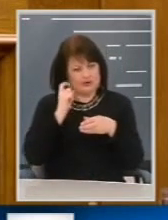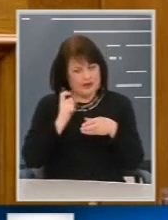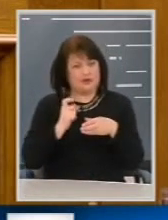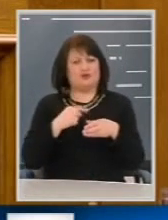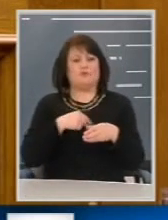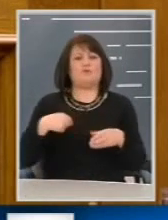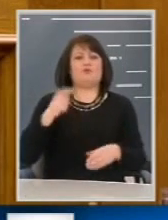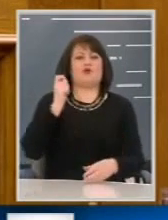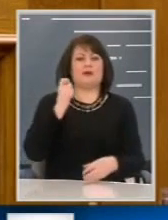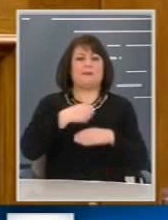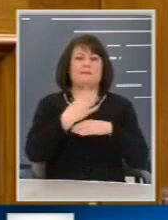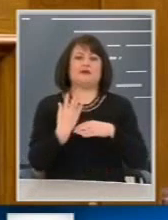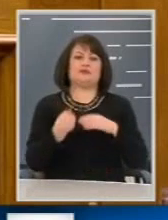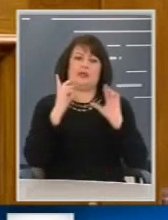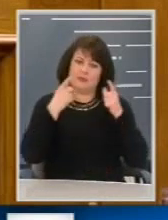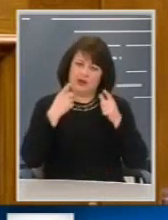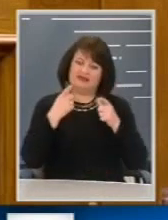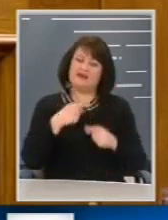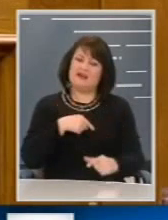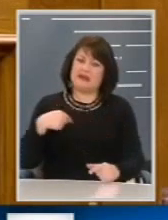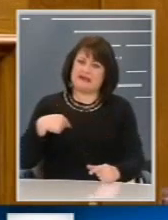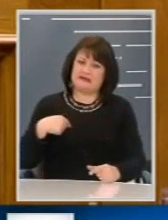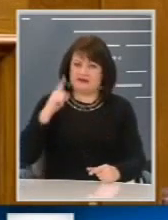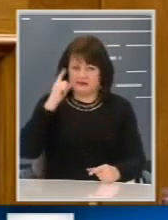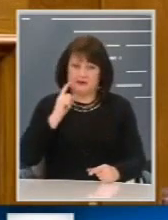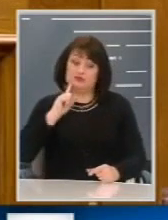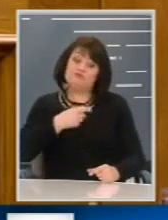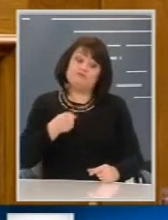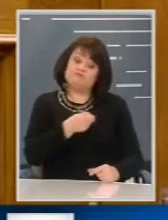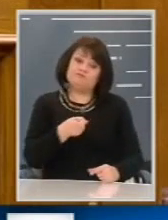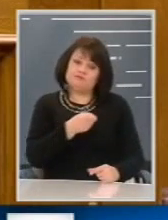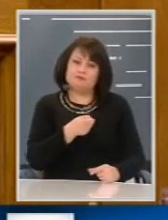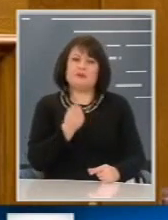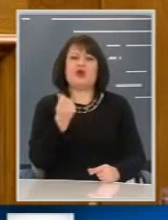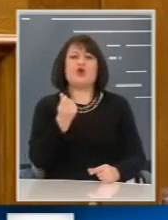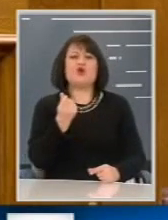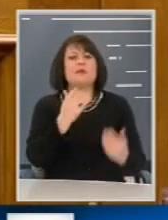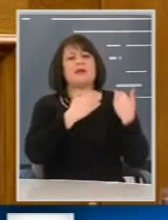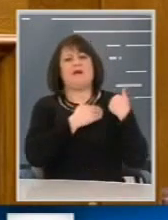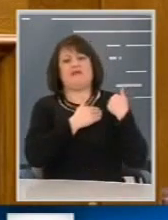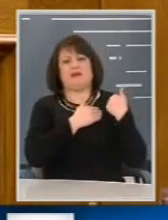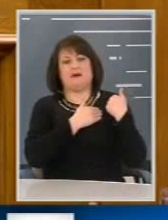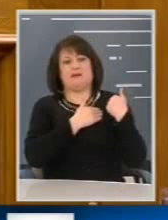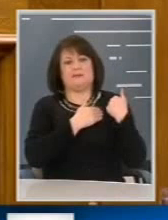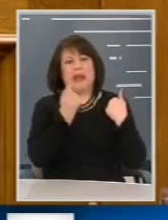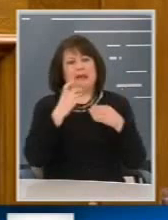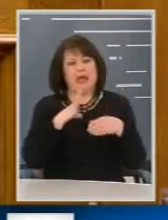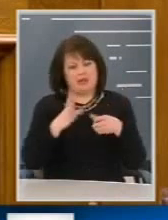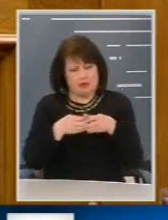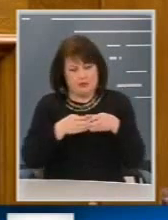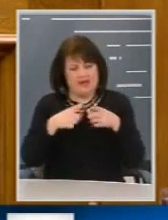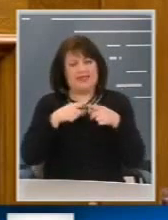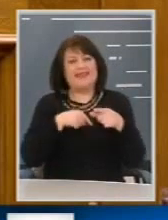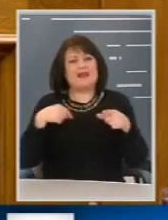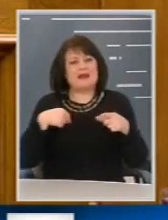ηγεσίες των κομμάτων ΠΑΣΟΚ και Νέας Δημοκρατίας, με εκτελεστικά όργανα τους οικονομικούς τους υπευθύνους, οι διοικητές και